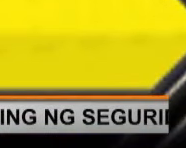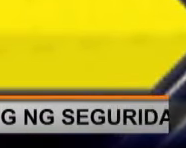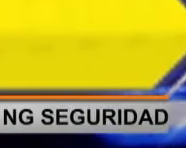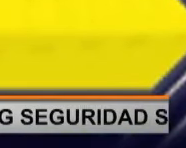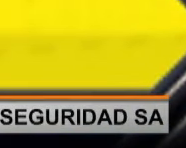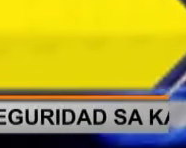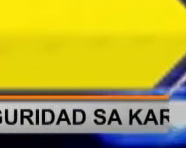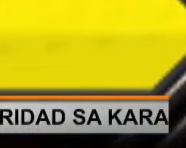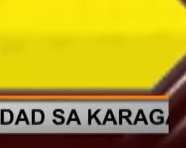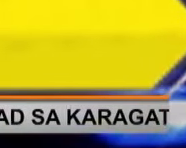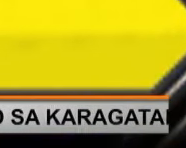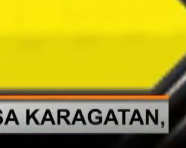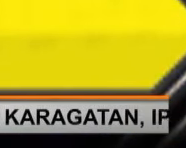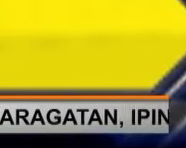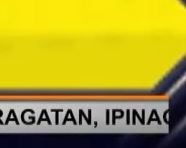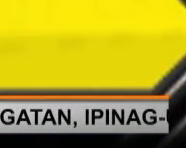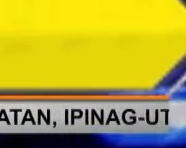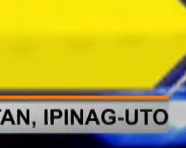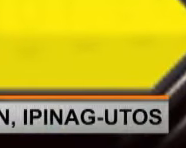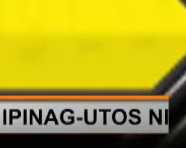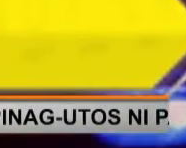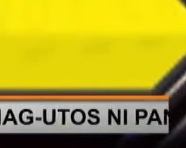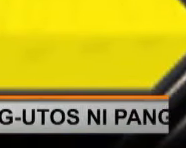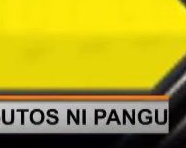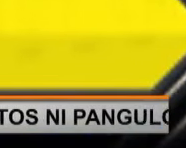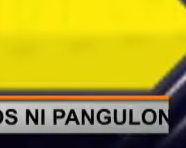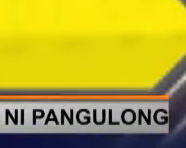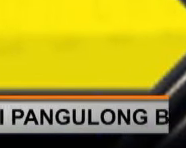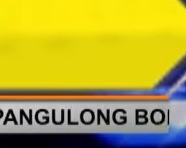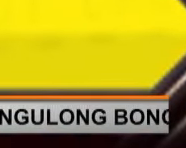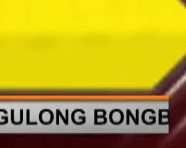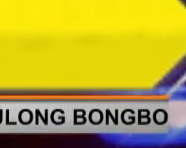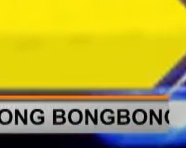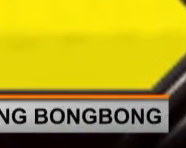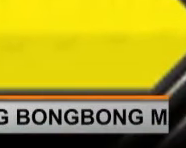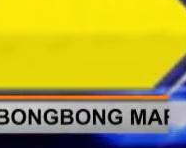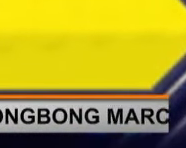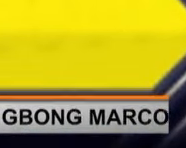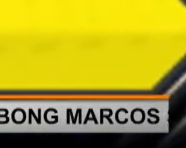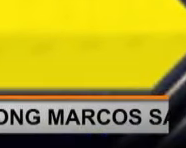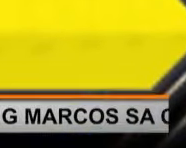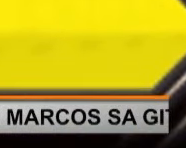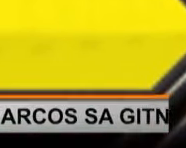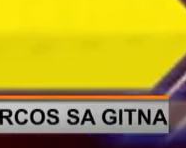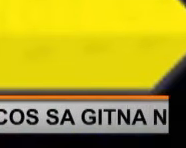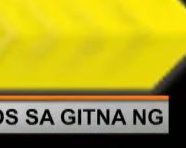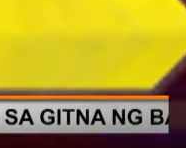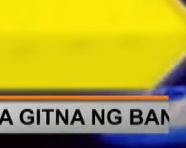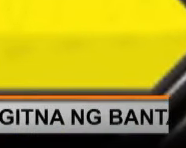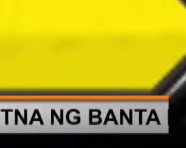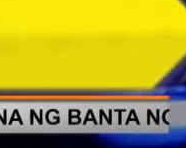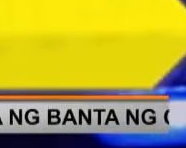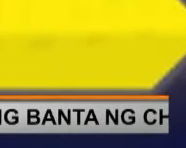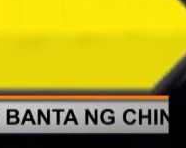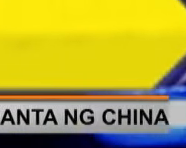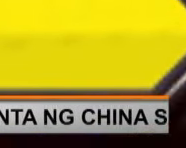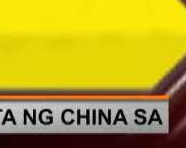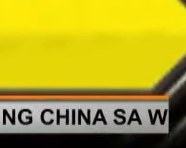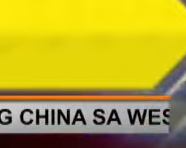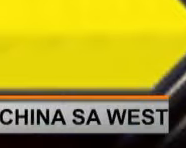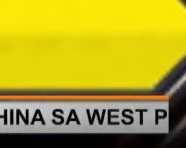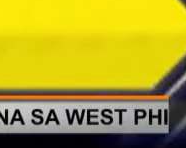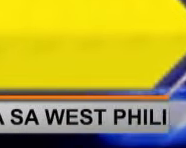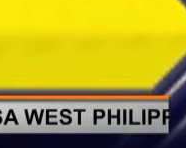Arestado din ang dalawang tulak ng droga sa barangay Lower Bikutan sa Taguig. Kinilala ang dalawang suspect na sina alias Sohot at alias